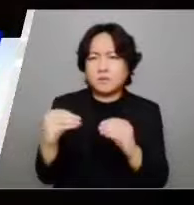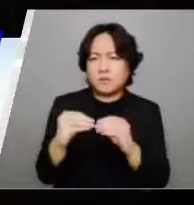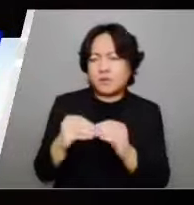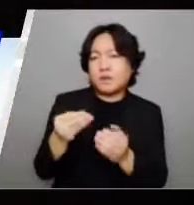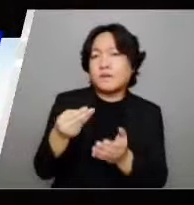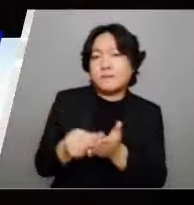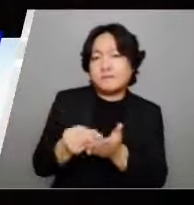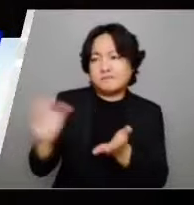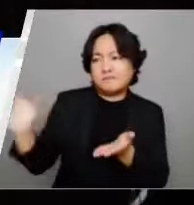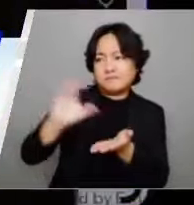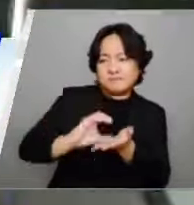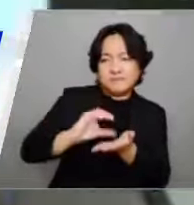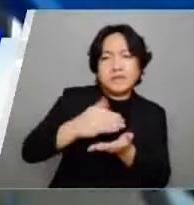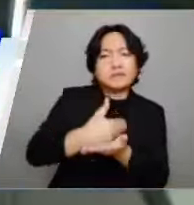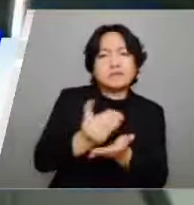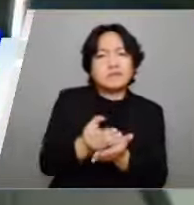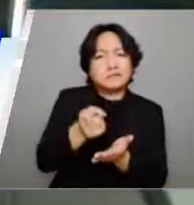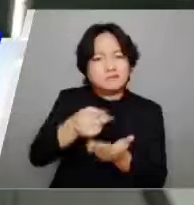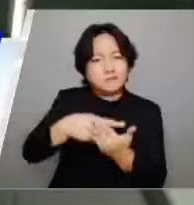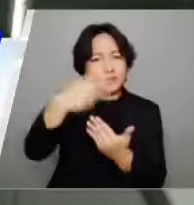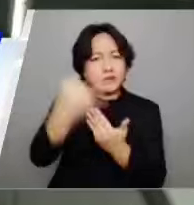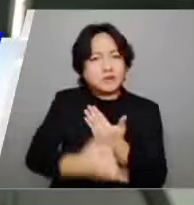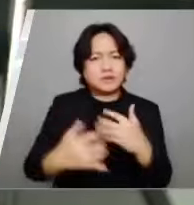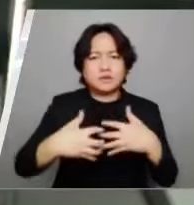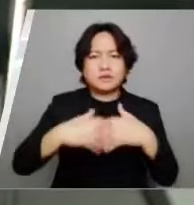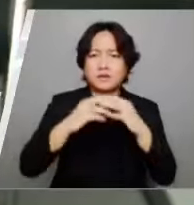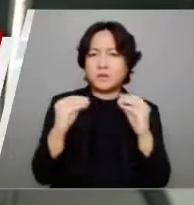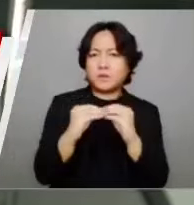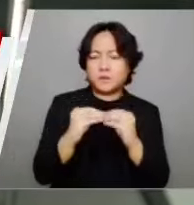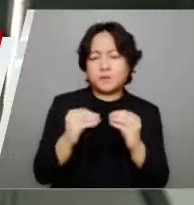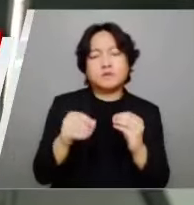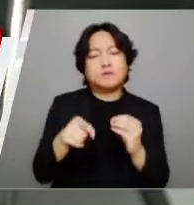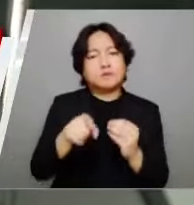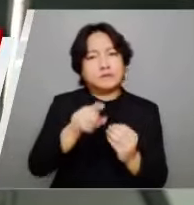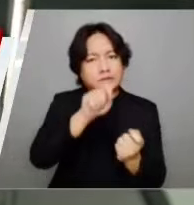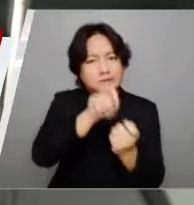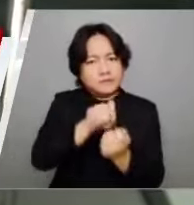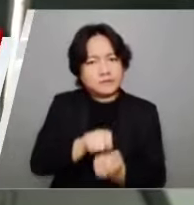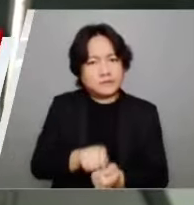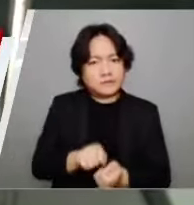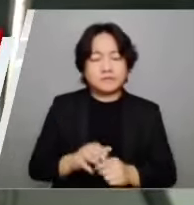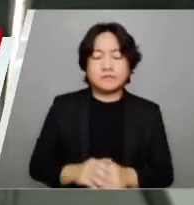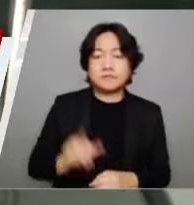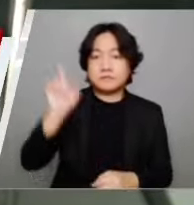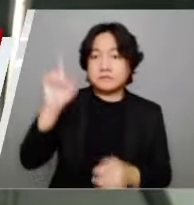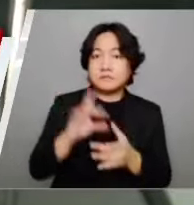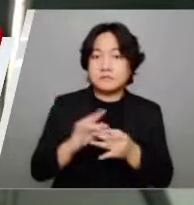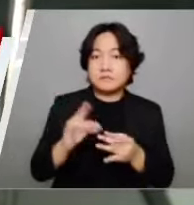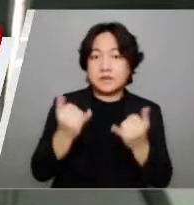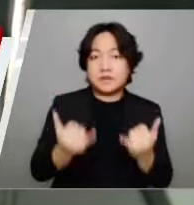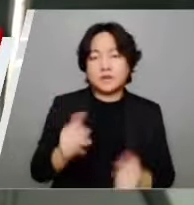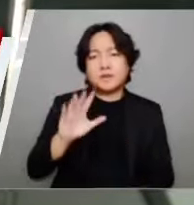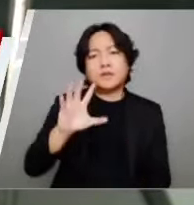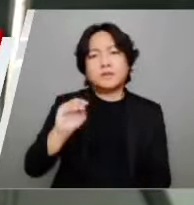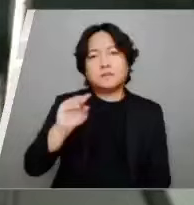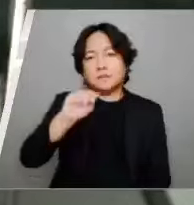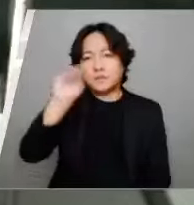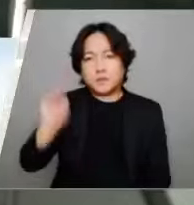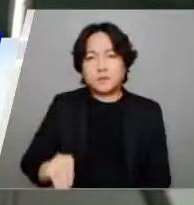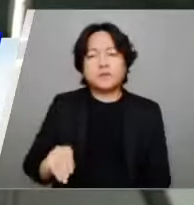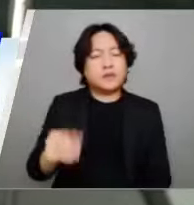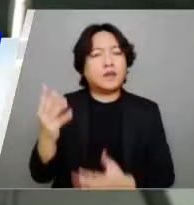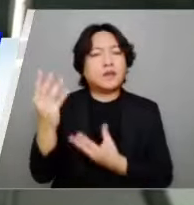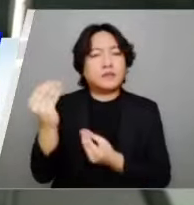accurate ang landslide prediction. As of now po, about 50% po ang na-meet po natin for our updating ng 1 to